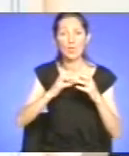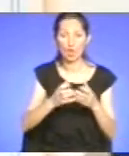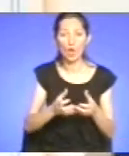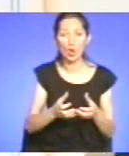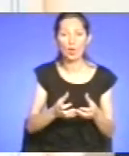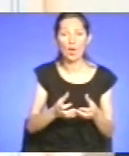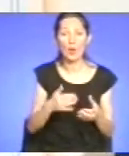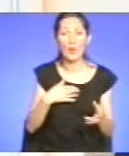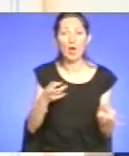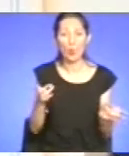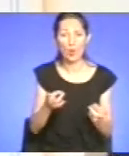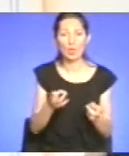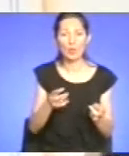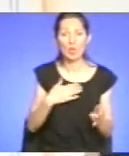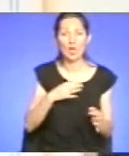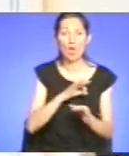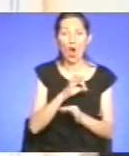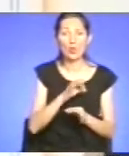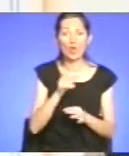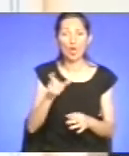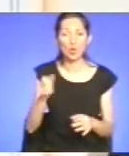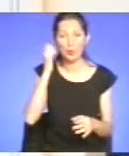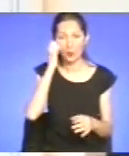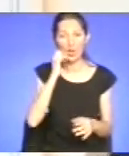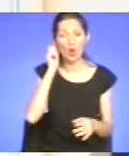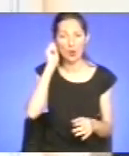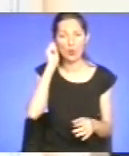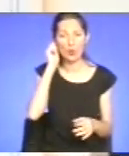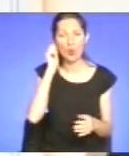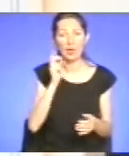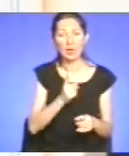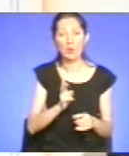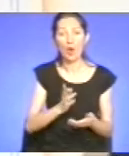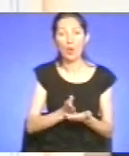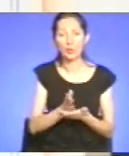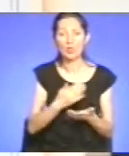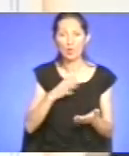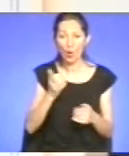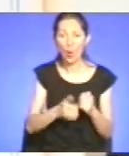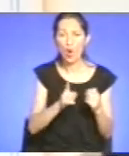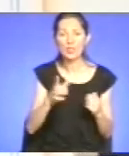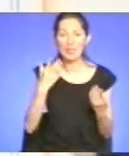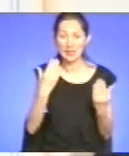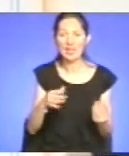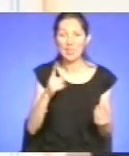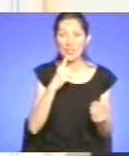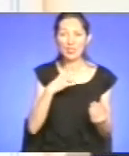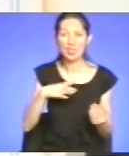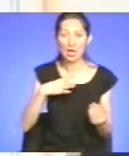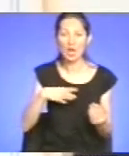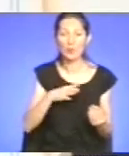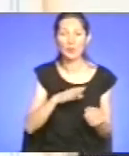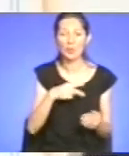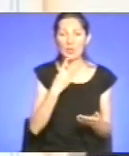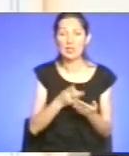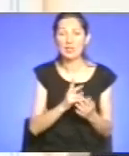і ми мусимо, наші одинокі люди похилого віку, яких ми обслуговуємо, нас кожен день чекають. Через те, незважаючи на ніякі кризи, ми мусимо